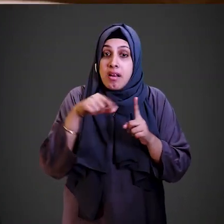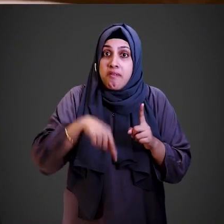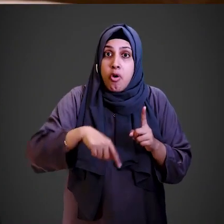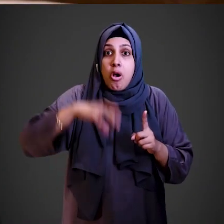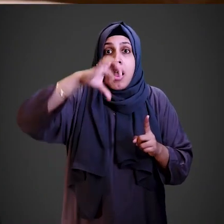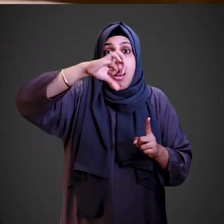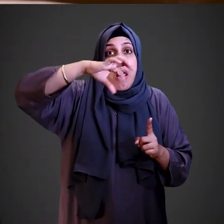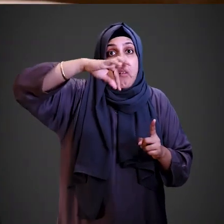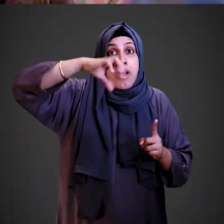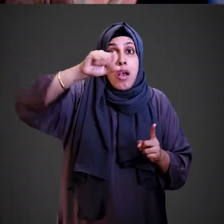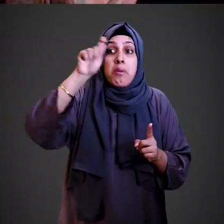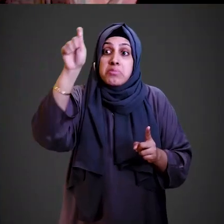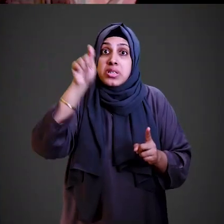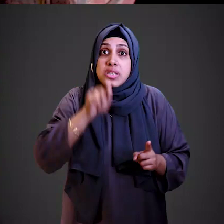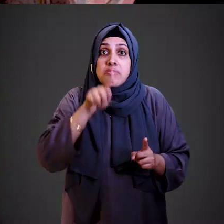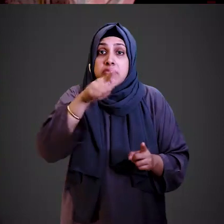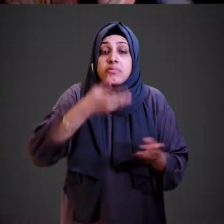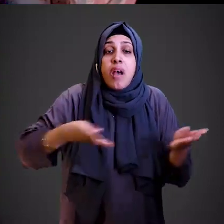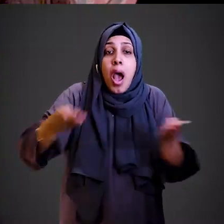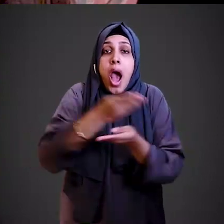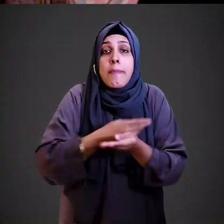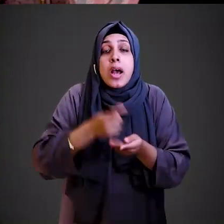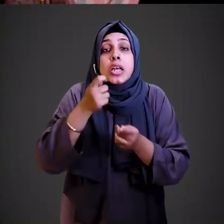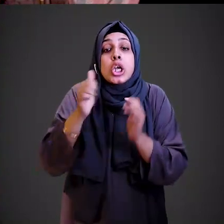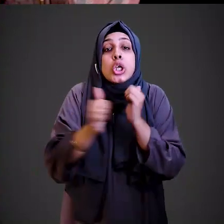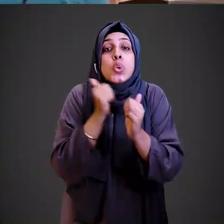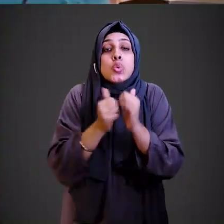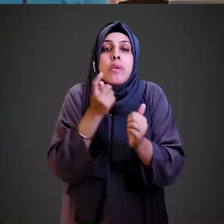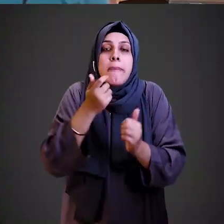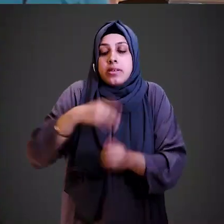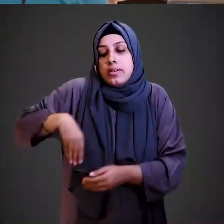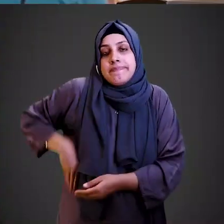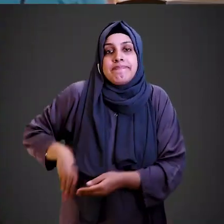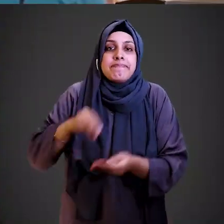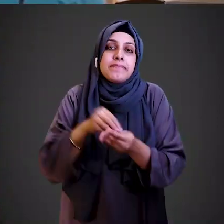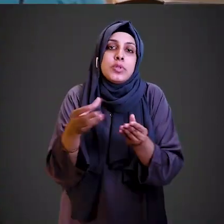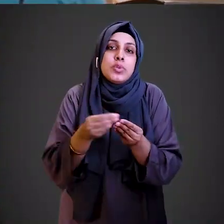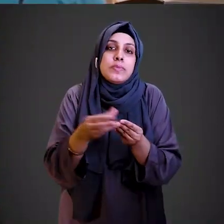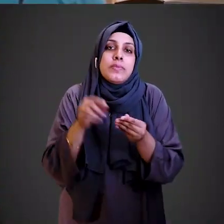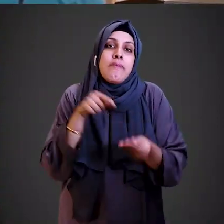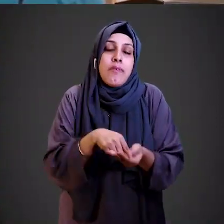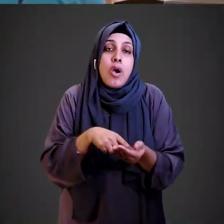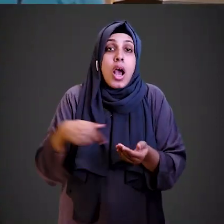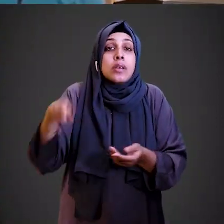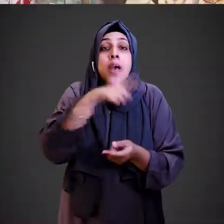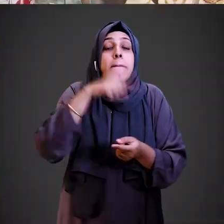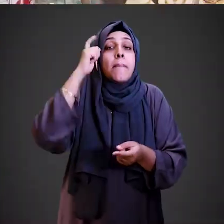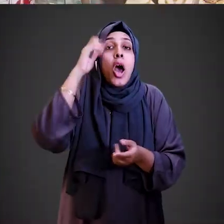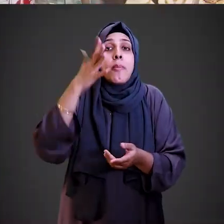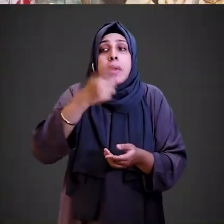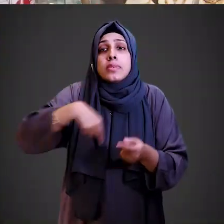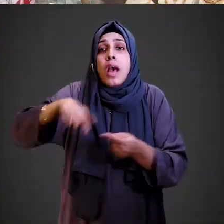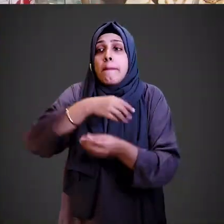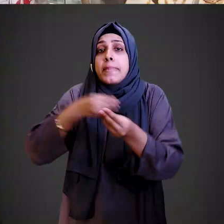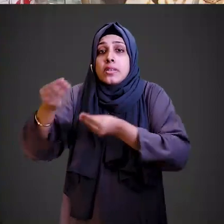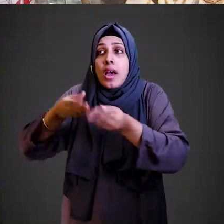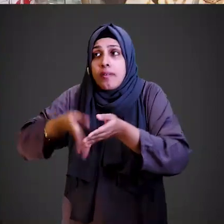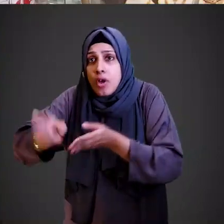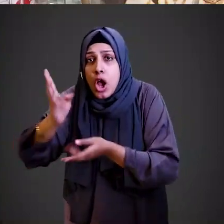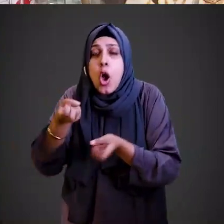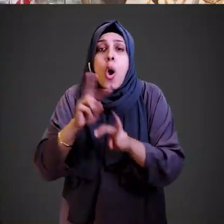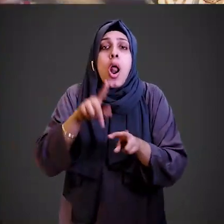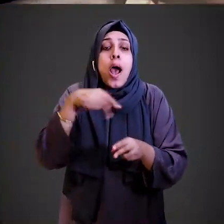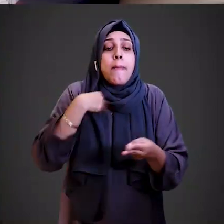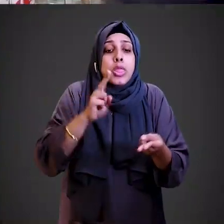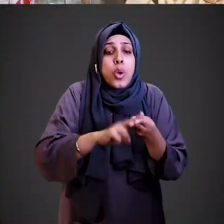पाकिस्तान की 90% आवाम आज भी कैश का इस्तेमाल करती है। इसका मतलब है हम जब भी मार्केट जाते हैं या हम अपने दोस्तों के साथ बाहर जाते